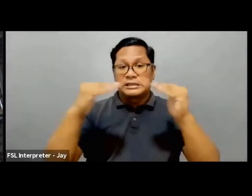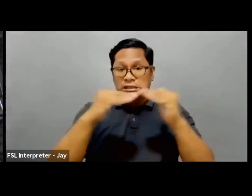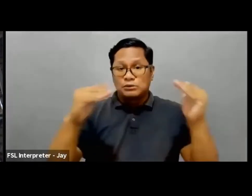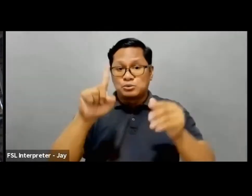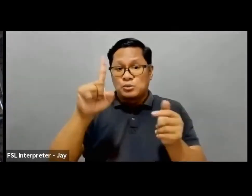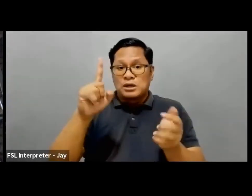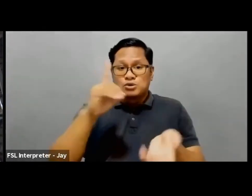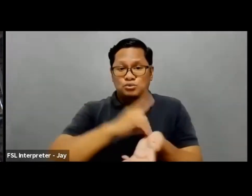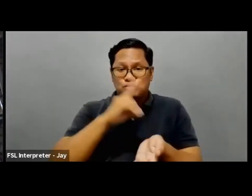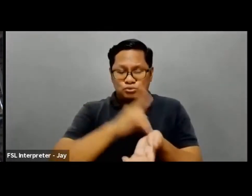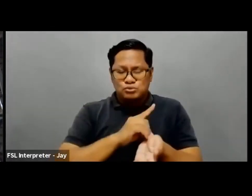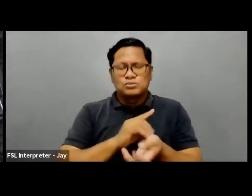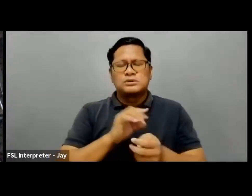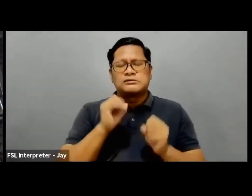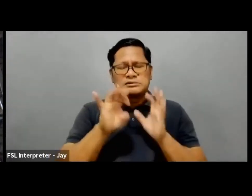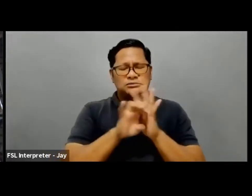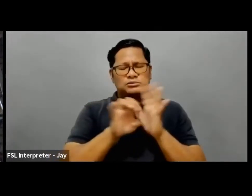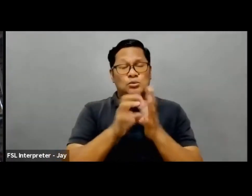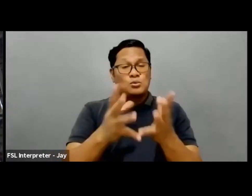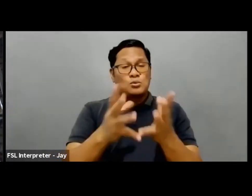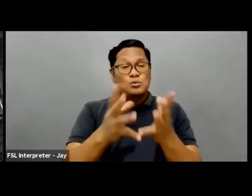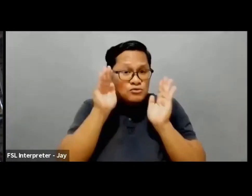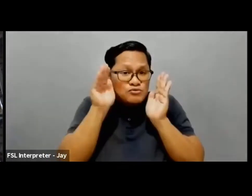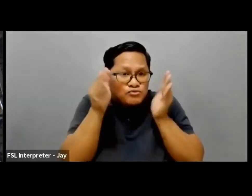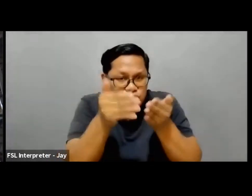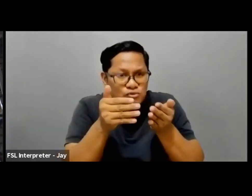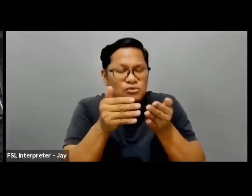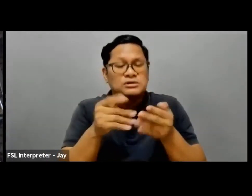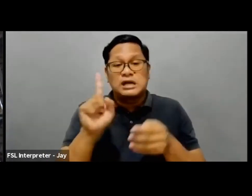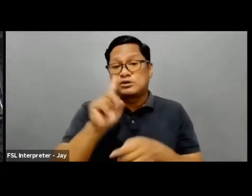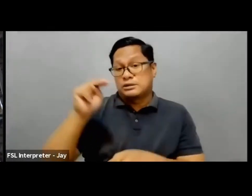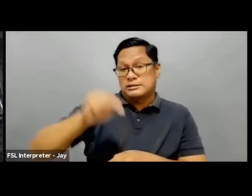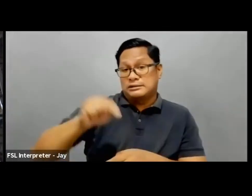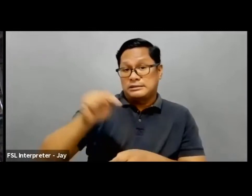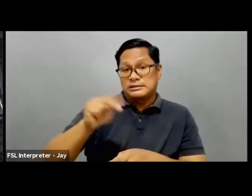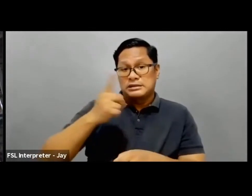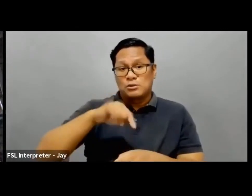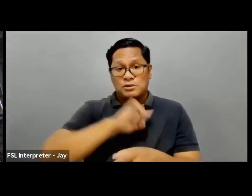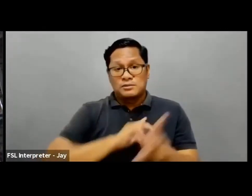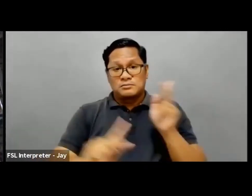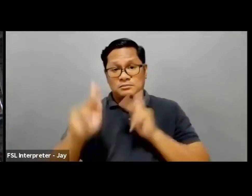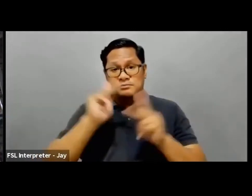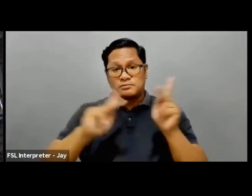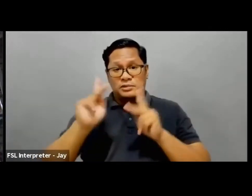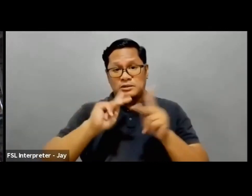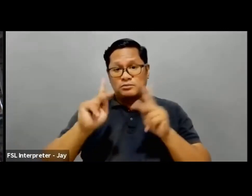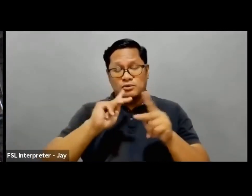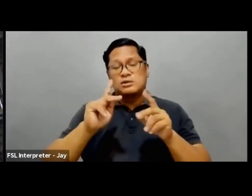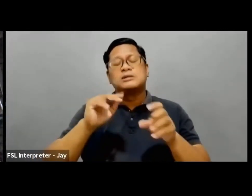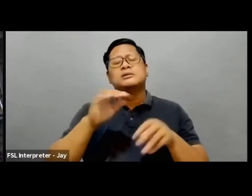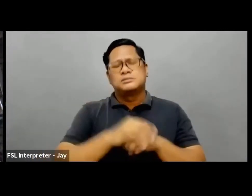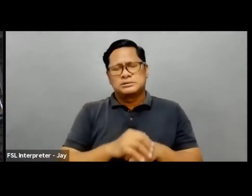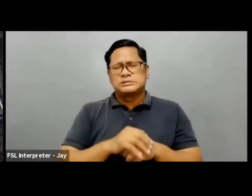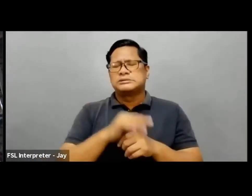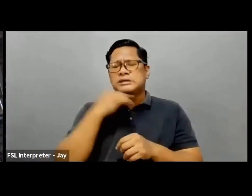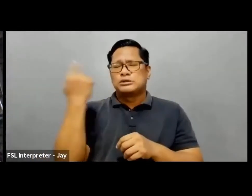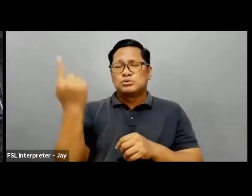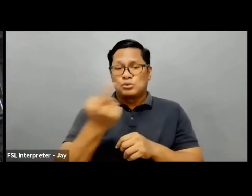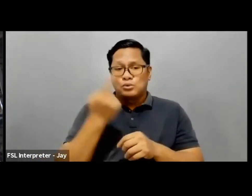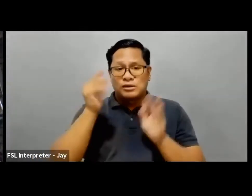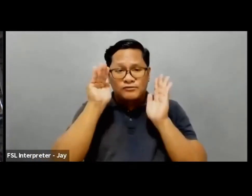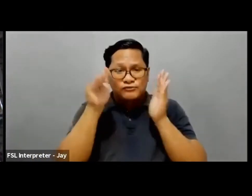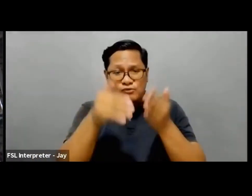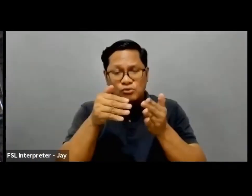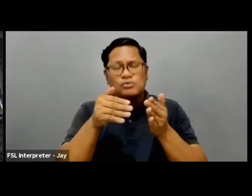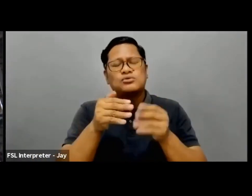Kung gusto natin talaga na matutukan yung pangangailangan ng mamamayan sa ibaba. So hindi lang dapat naka-focus